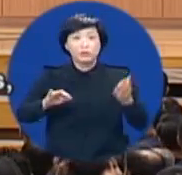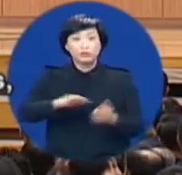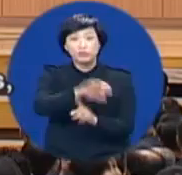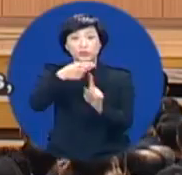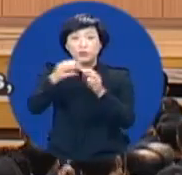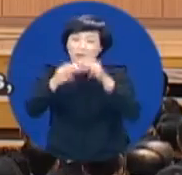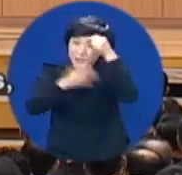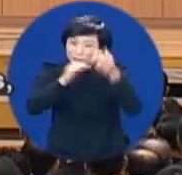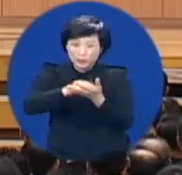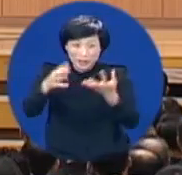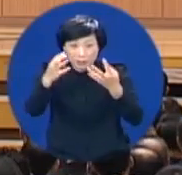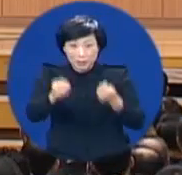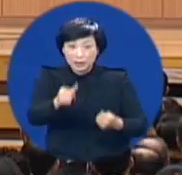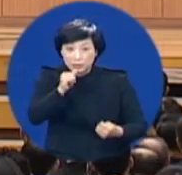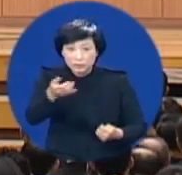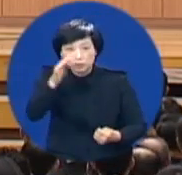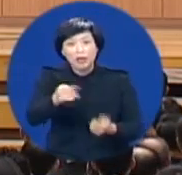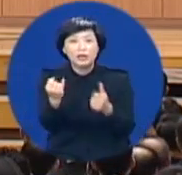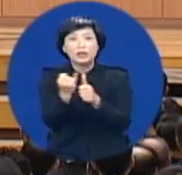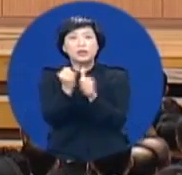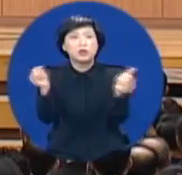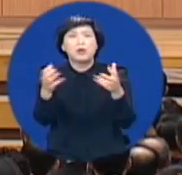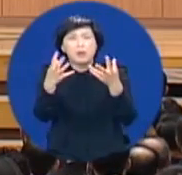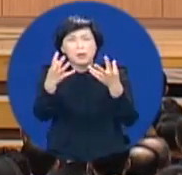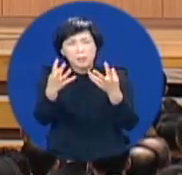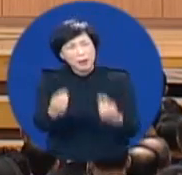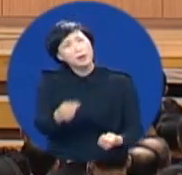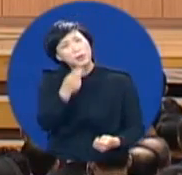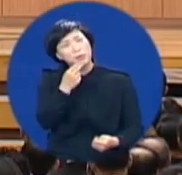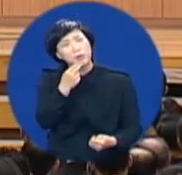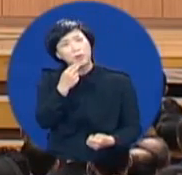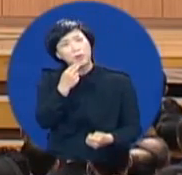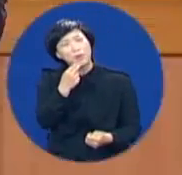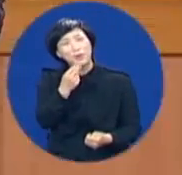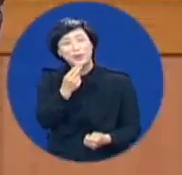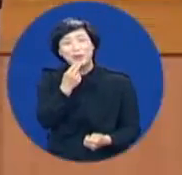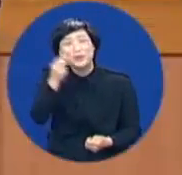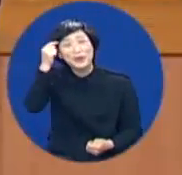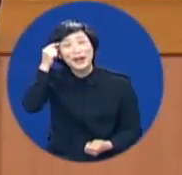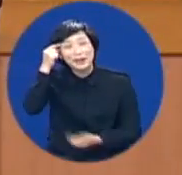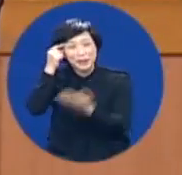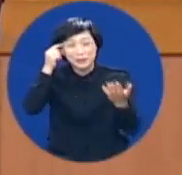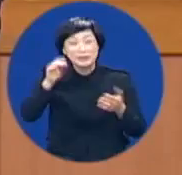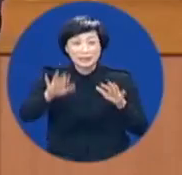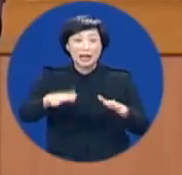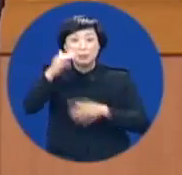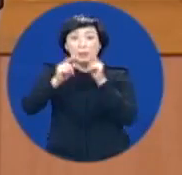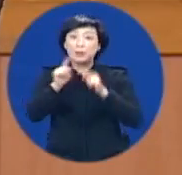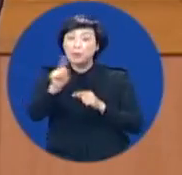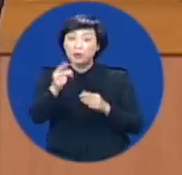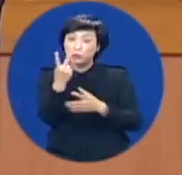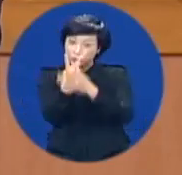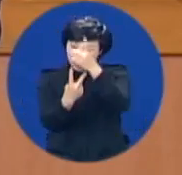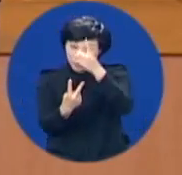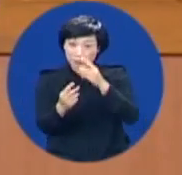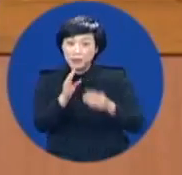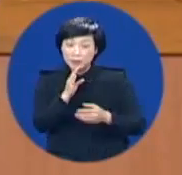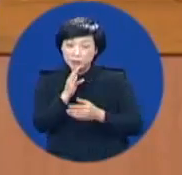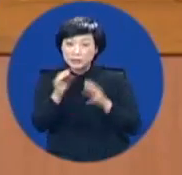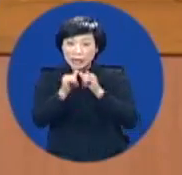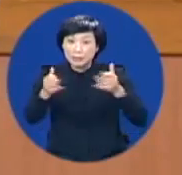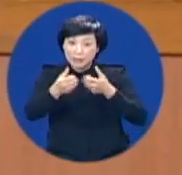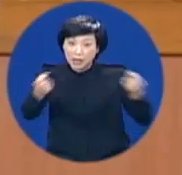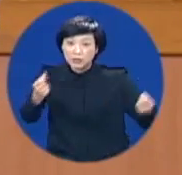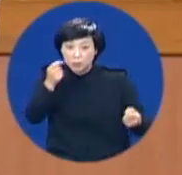이혼이 없습니다. 왜 이혼이 없느냐? 하나님이 둘이 합하여 한 몸을 이룰지니